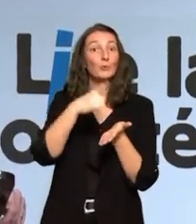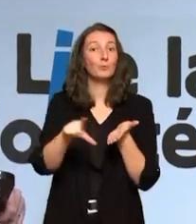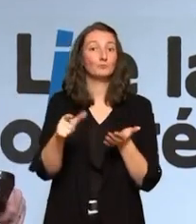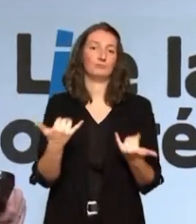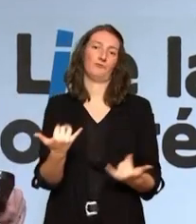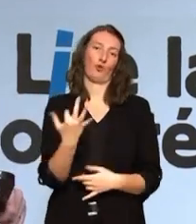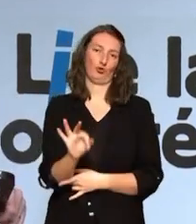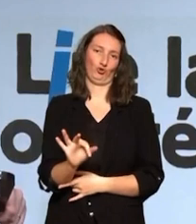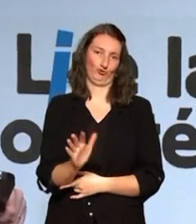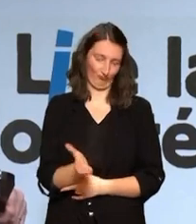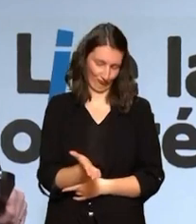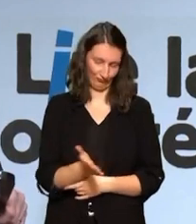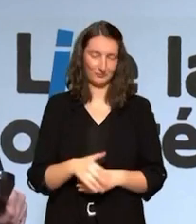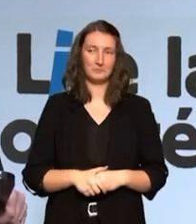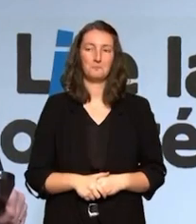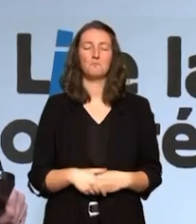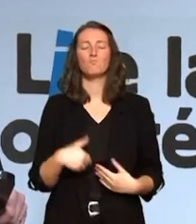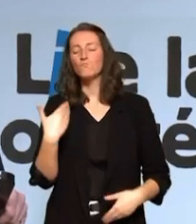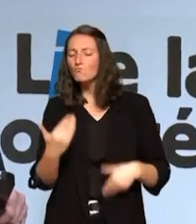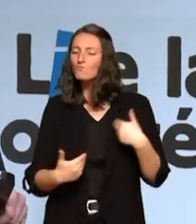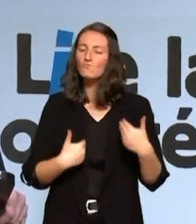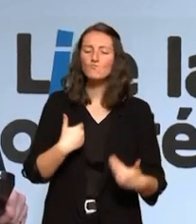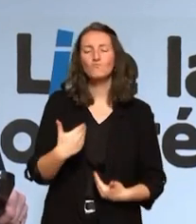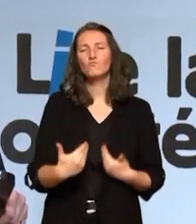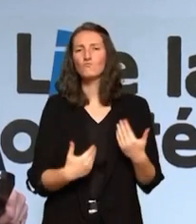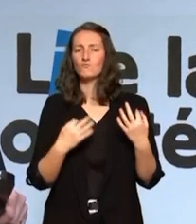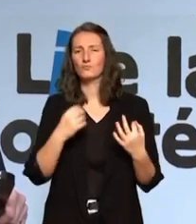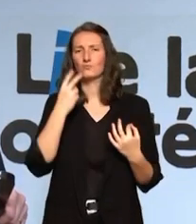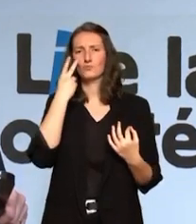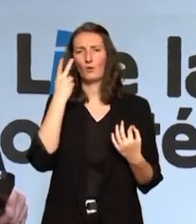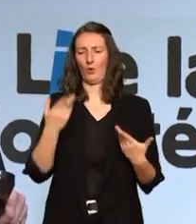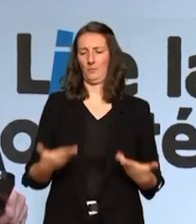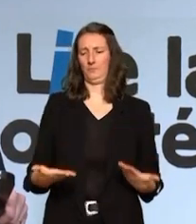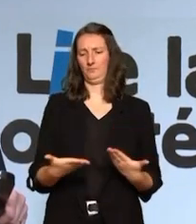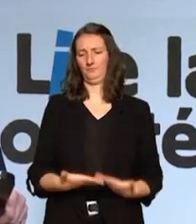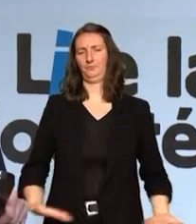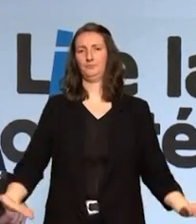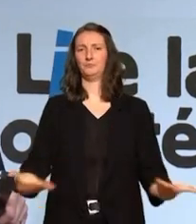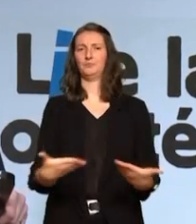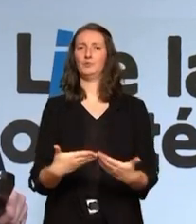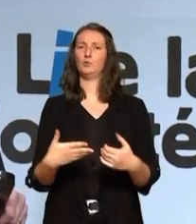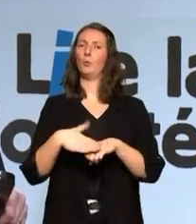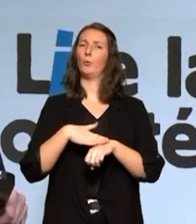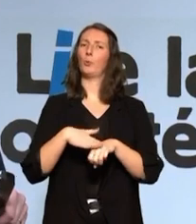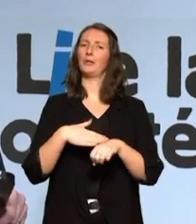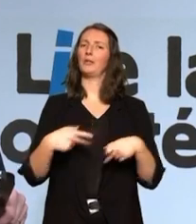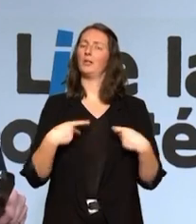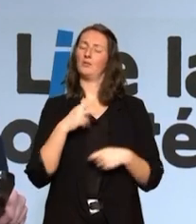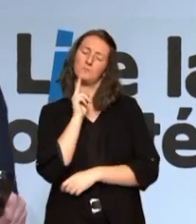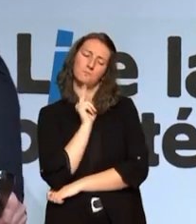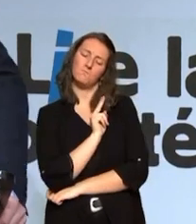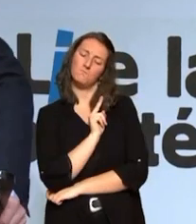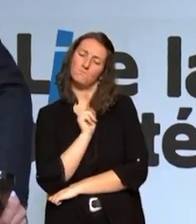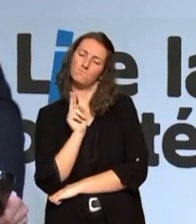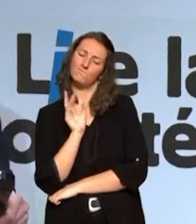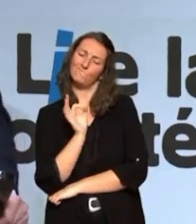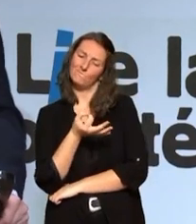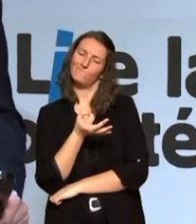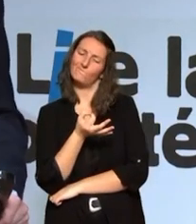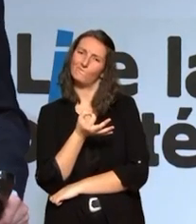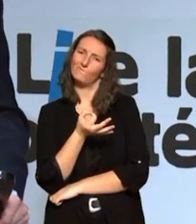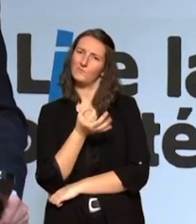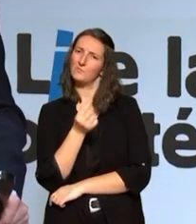française. J'ai regardé un peu le climat politique actuel, la tentation qui existe